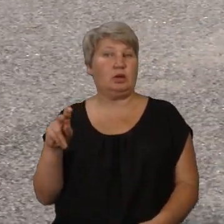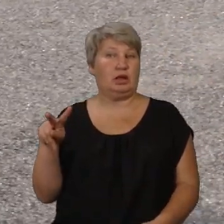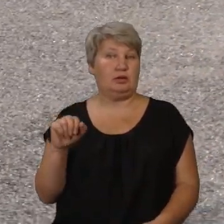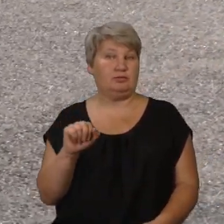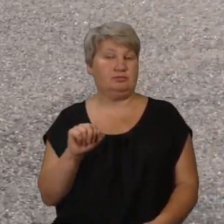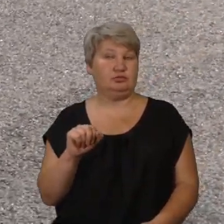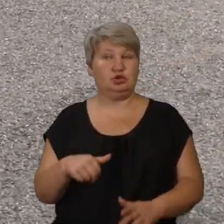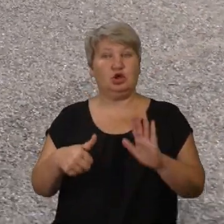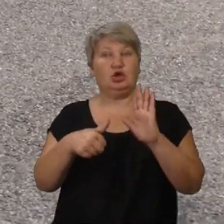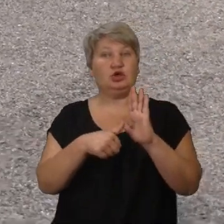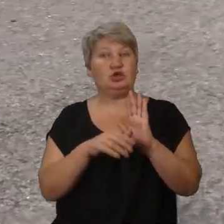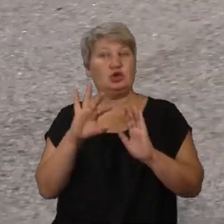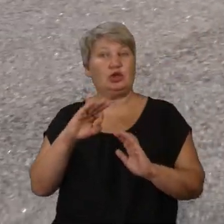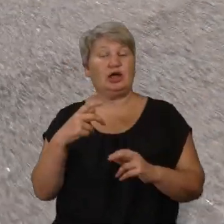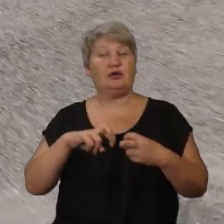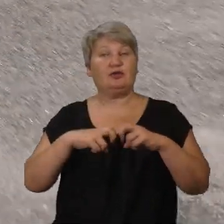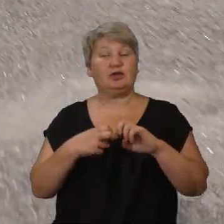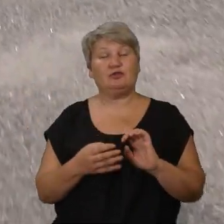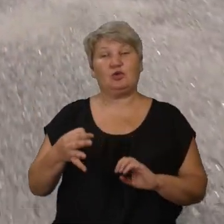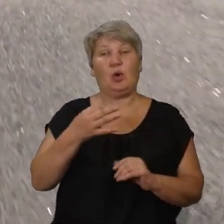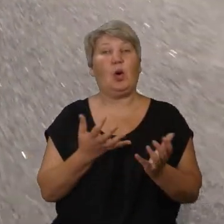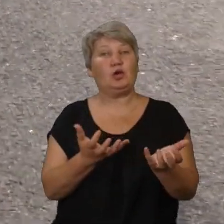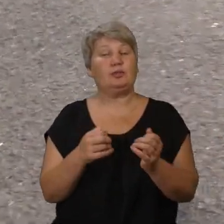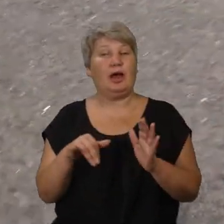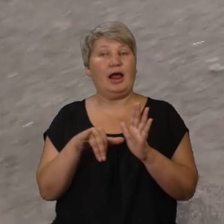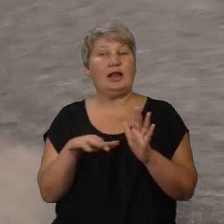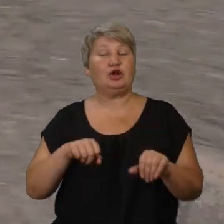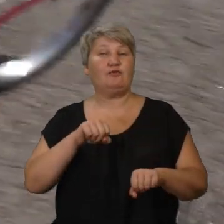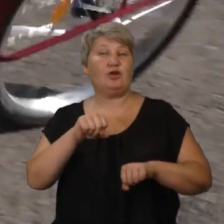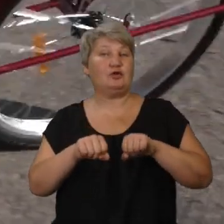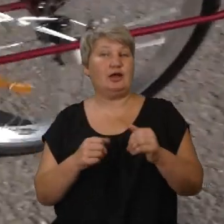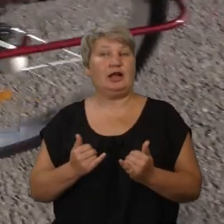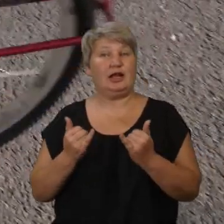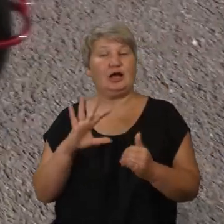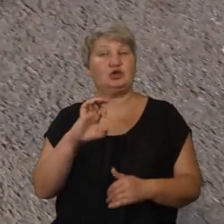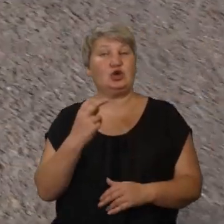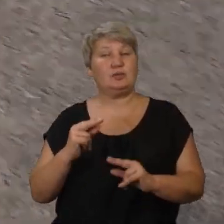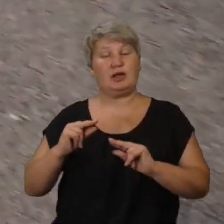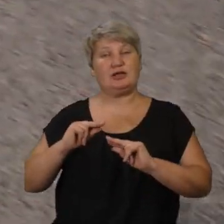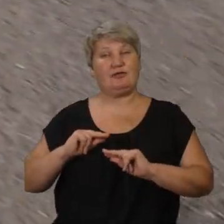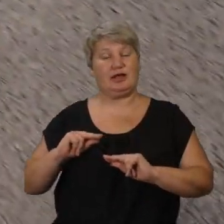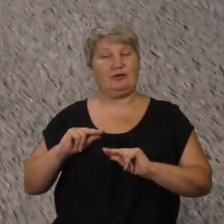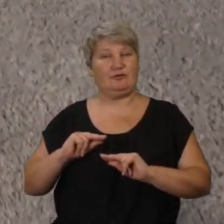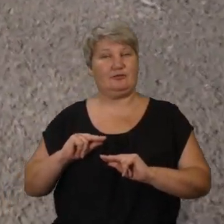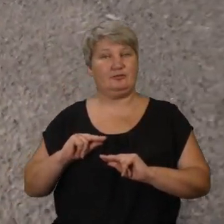шість громад івано-франківської області отримали електровелосипеди для соціальних працівників